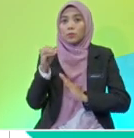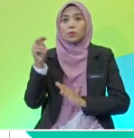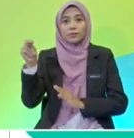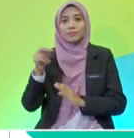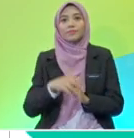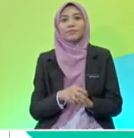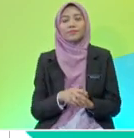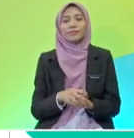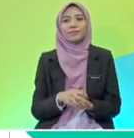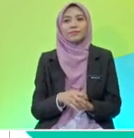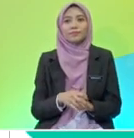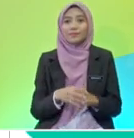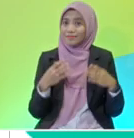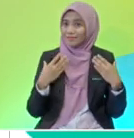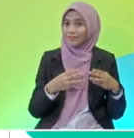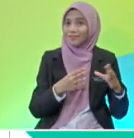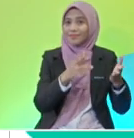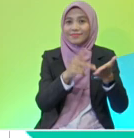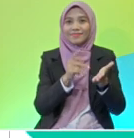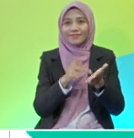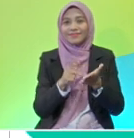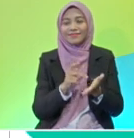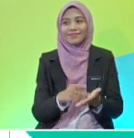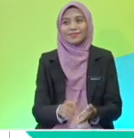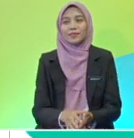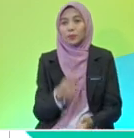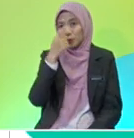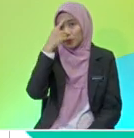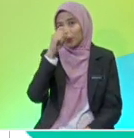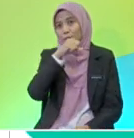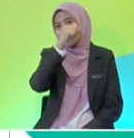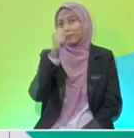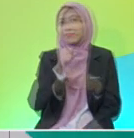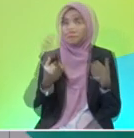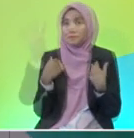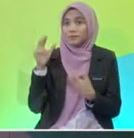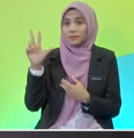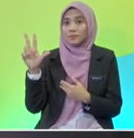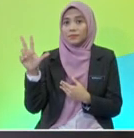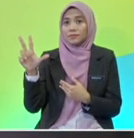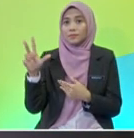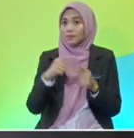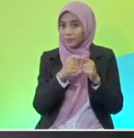by Hafiz tekun cepat-cepat dijawab untuk soal 4 nih